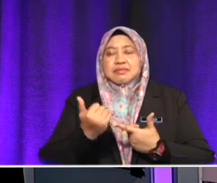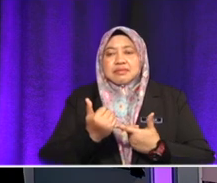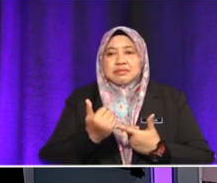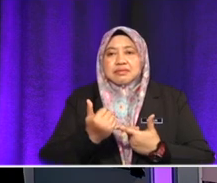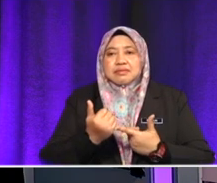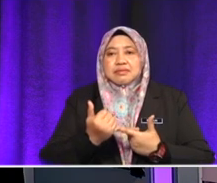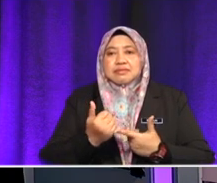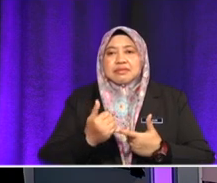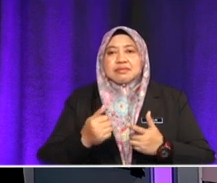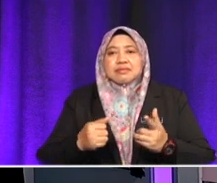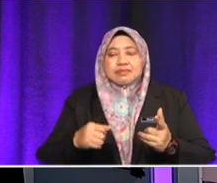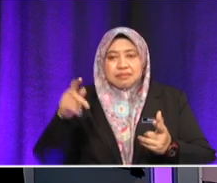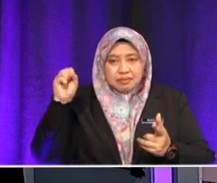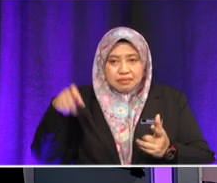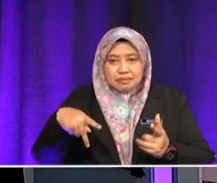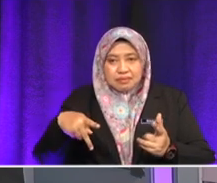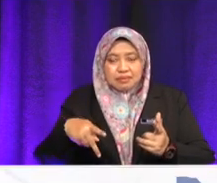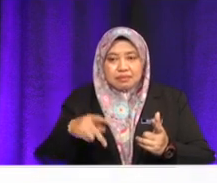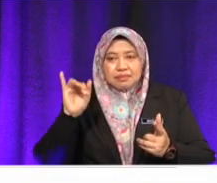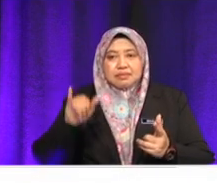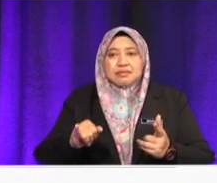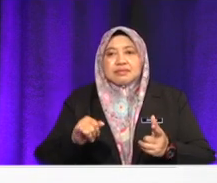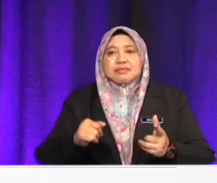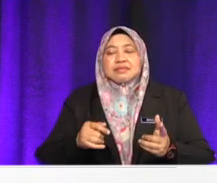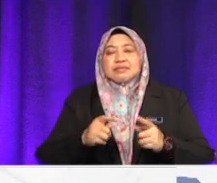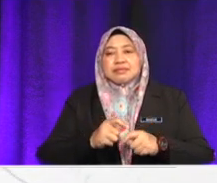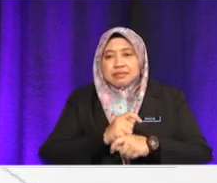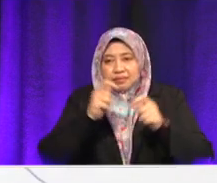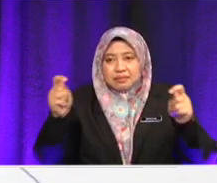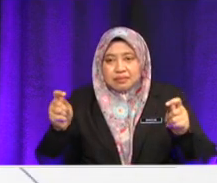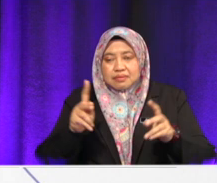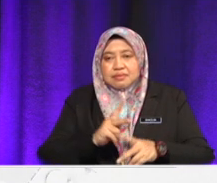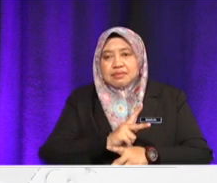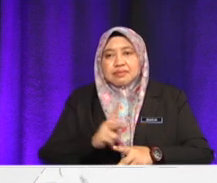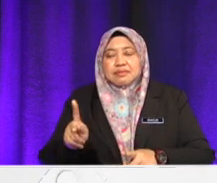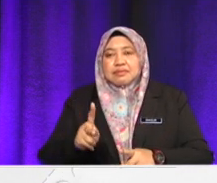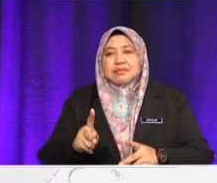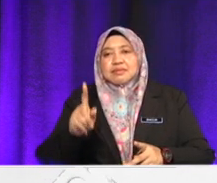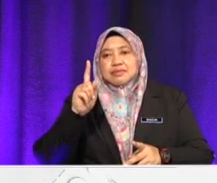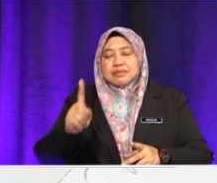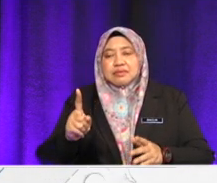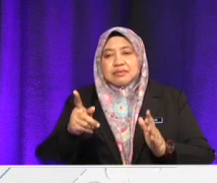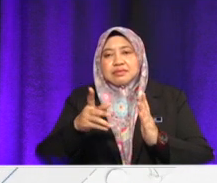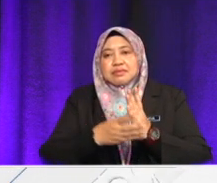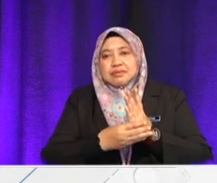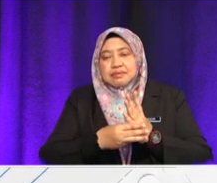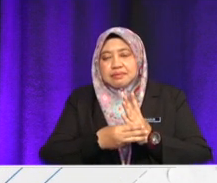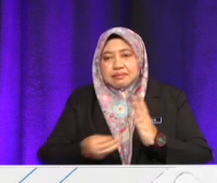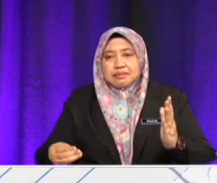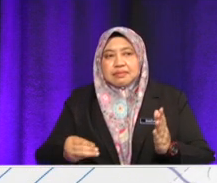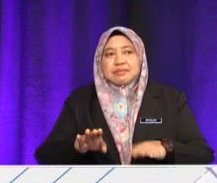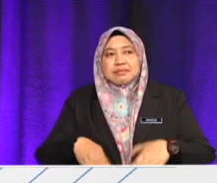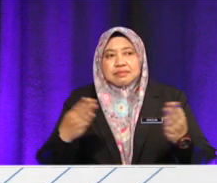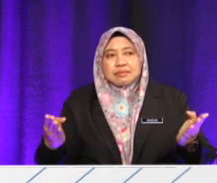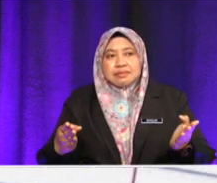kedua prestasi yang menerangkan tentang satu-satu kemahiran bahasa jadi fokus kita pada hari ini